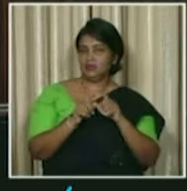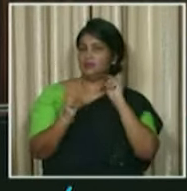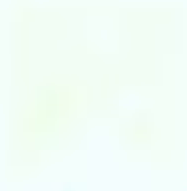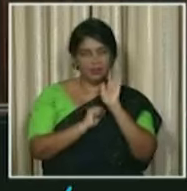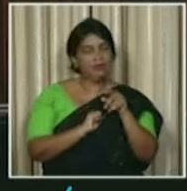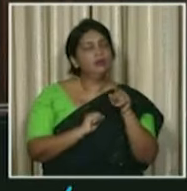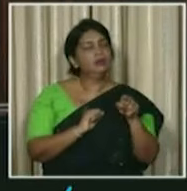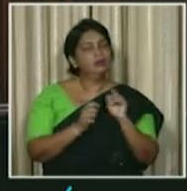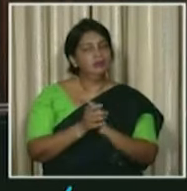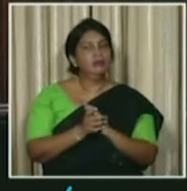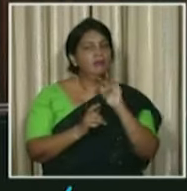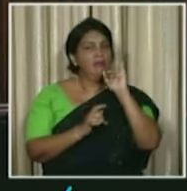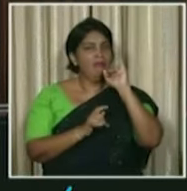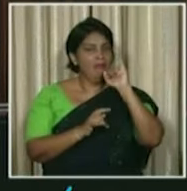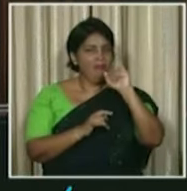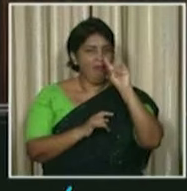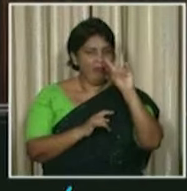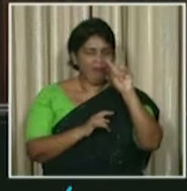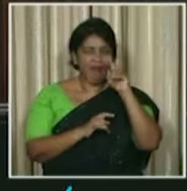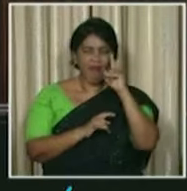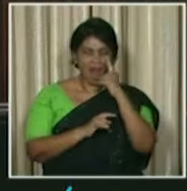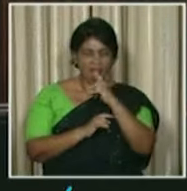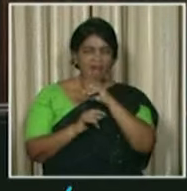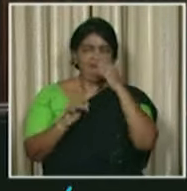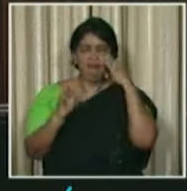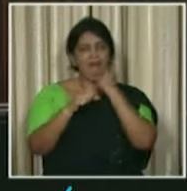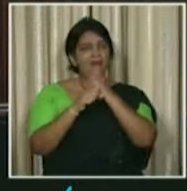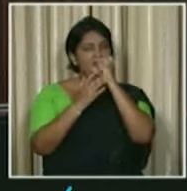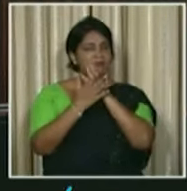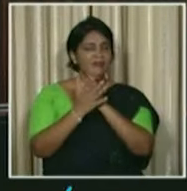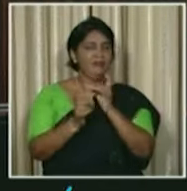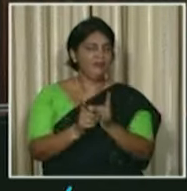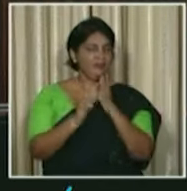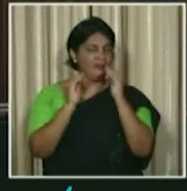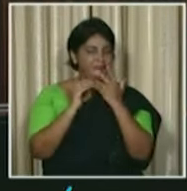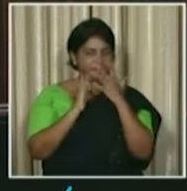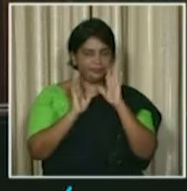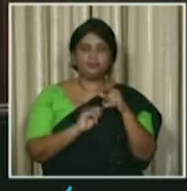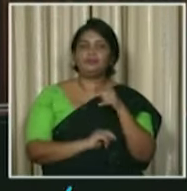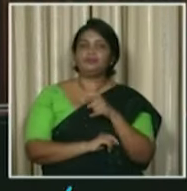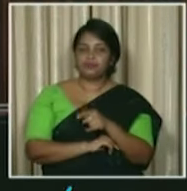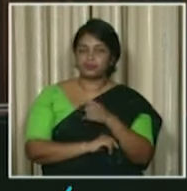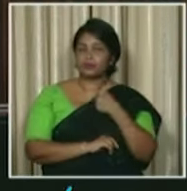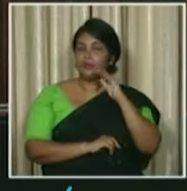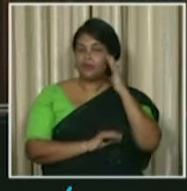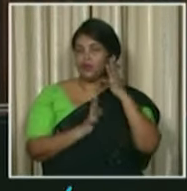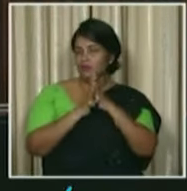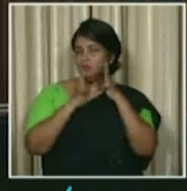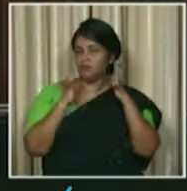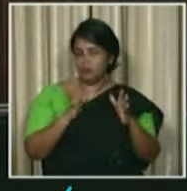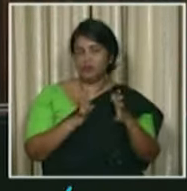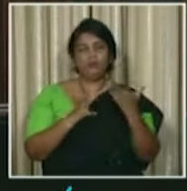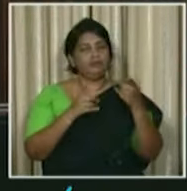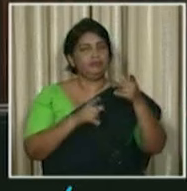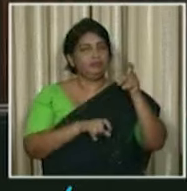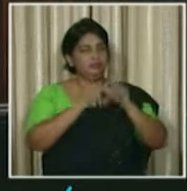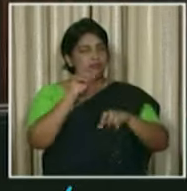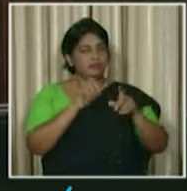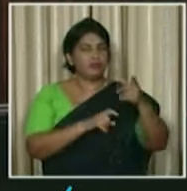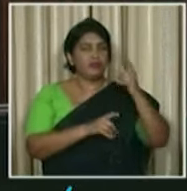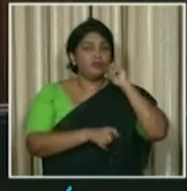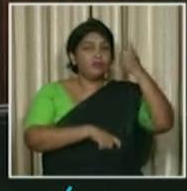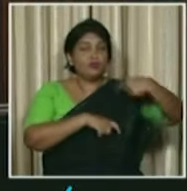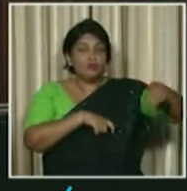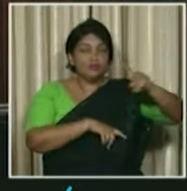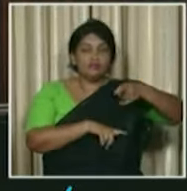විය යුතුය. 72 එක වගන්තිය ආණ්ඩුක්‍රම ව්‍යවස්ථාවට අනුකූල වන අතර විශේෂ බහුතරයකින් සහ ජනමත